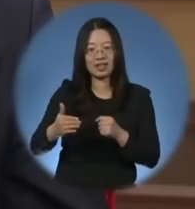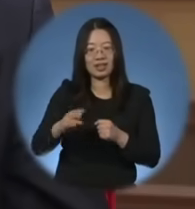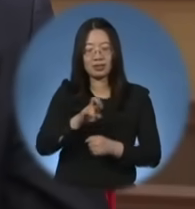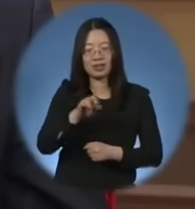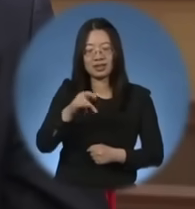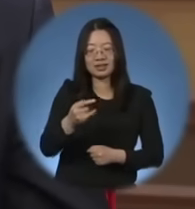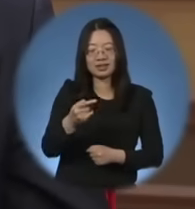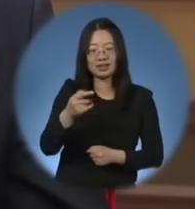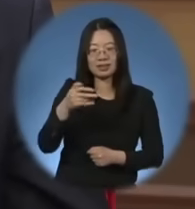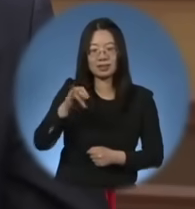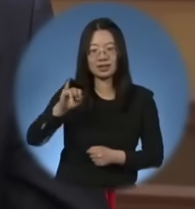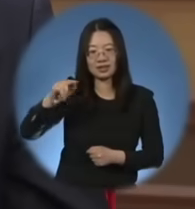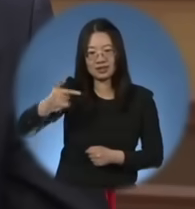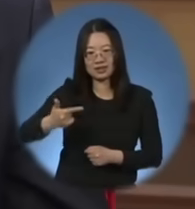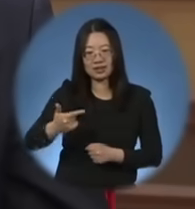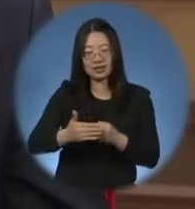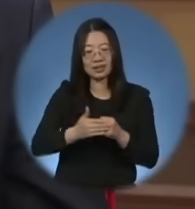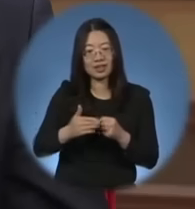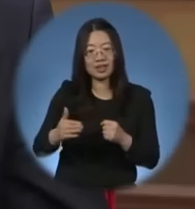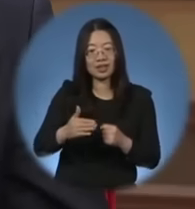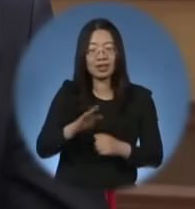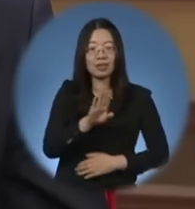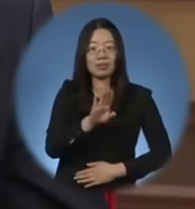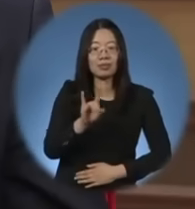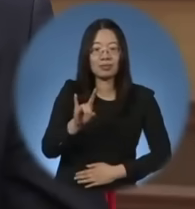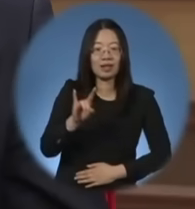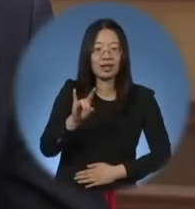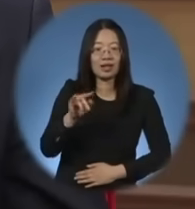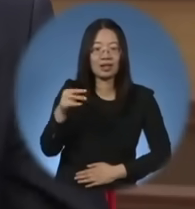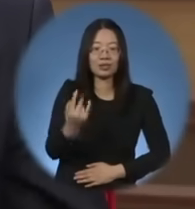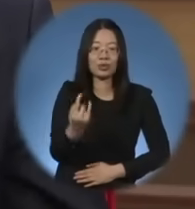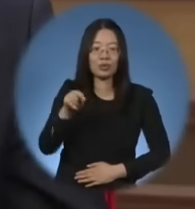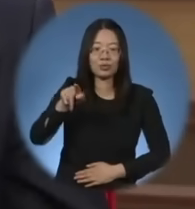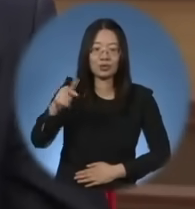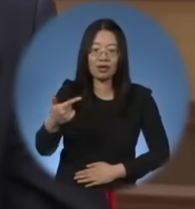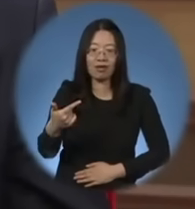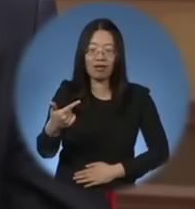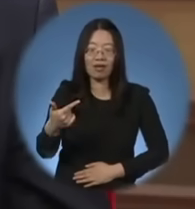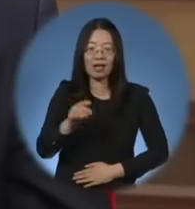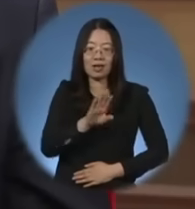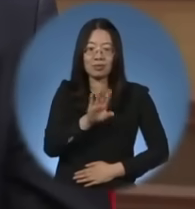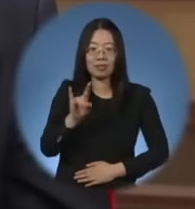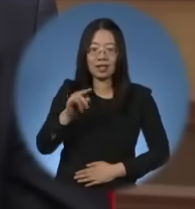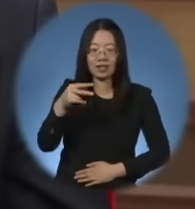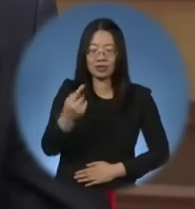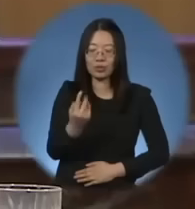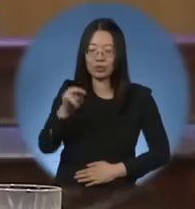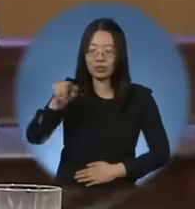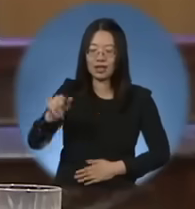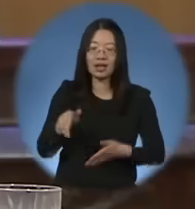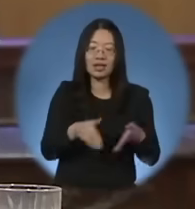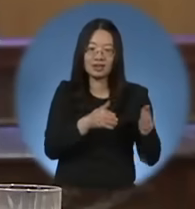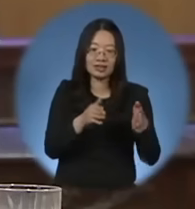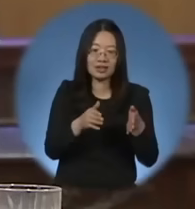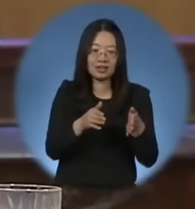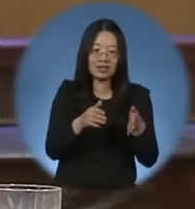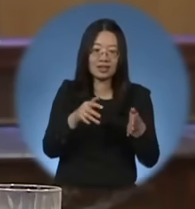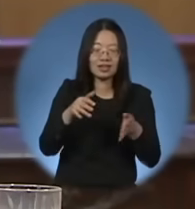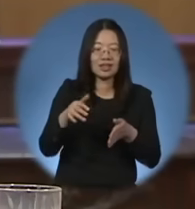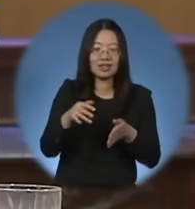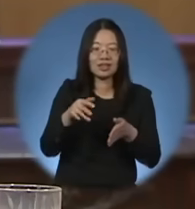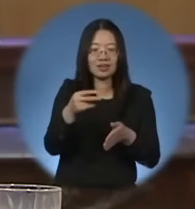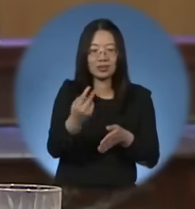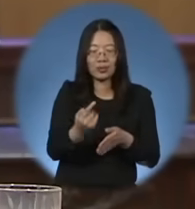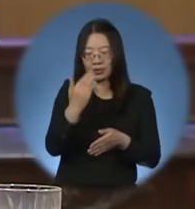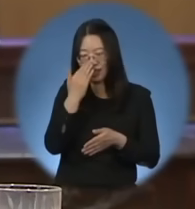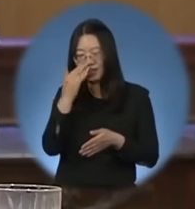피터슨이아요 마크 피터슨이고 피터슨 도선으로 좀 배도선 길도 자할 선자